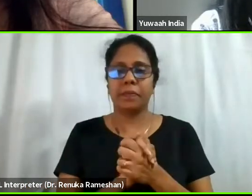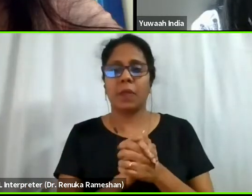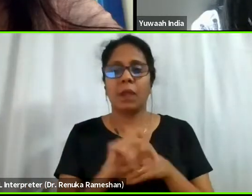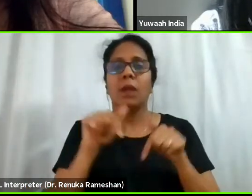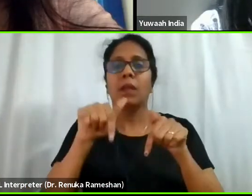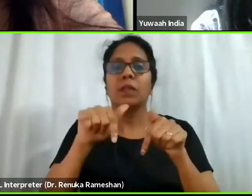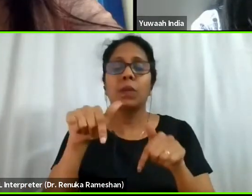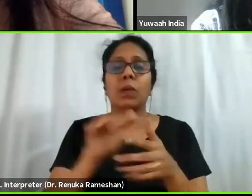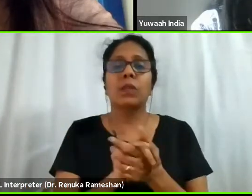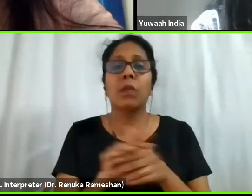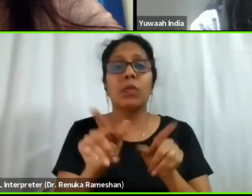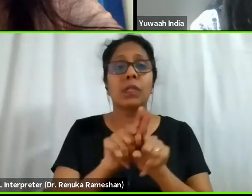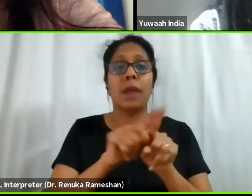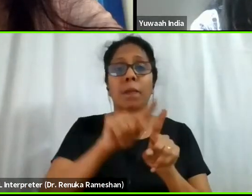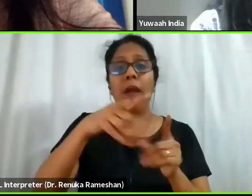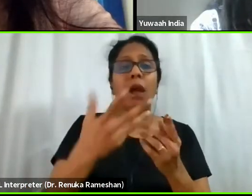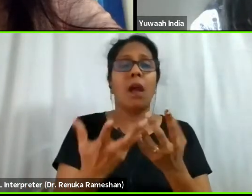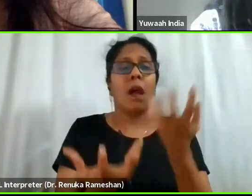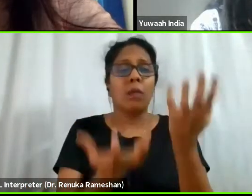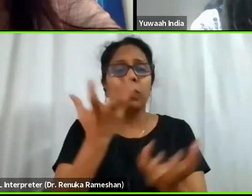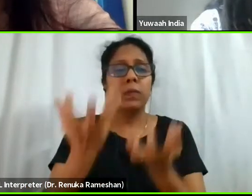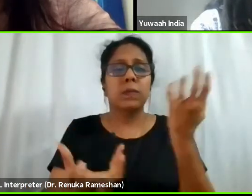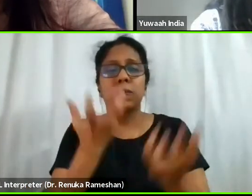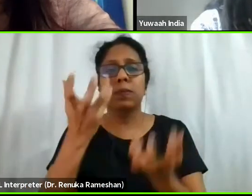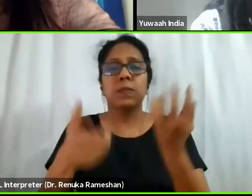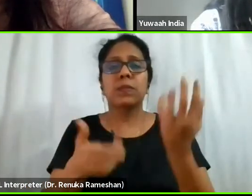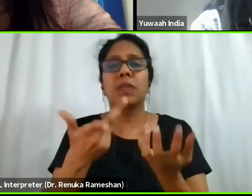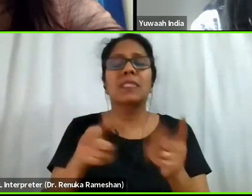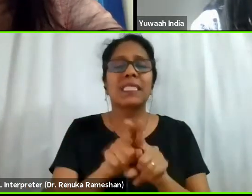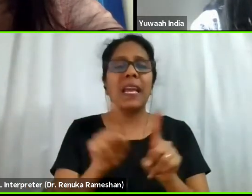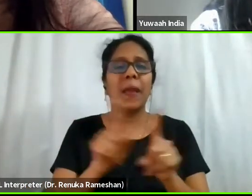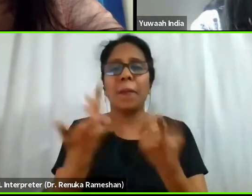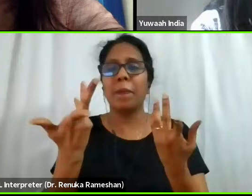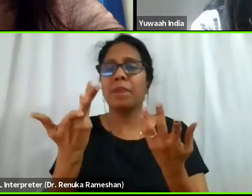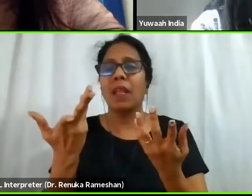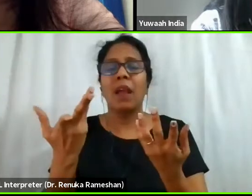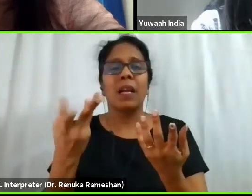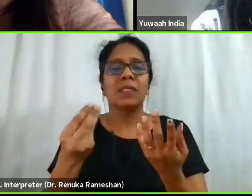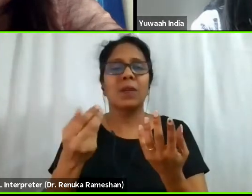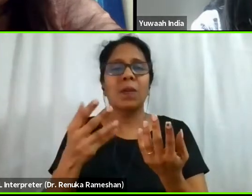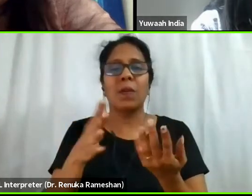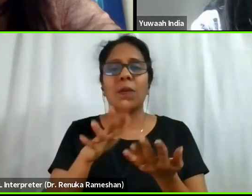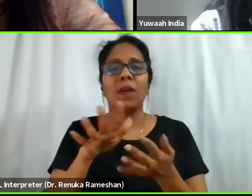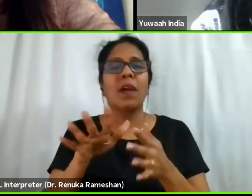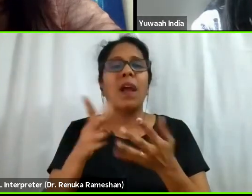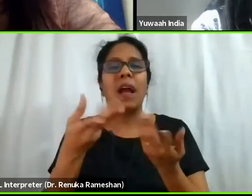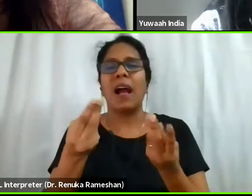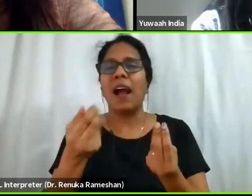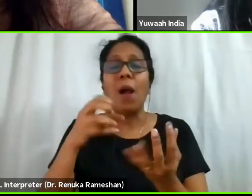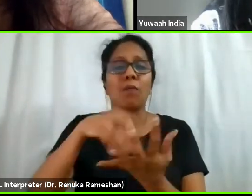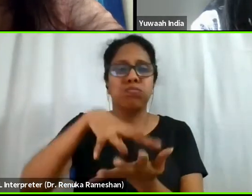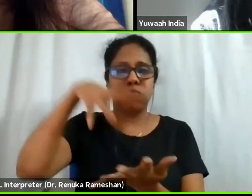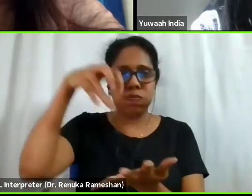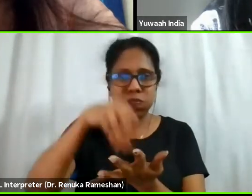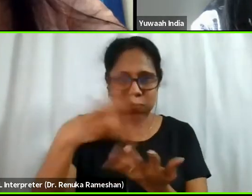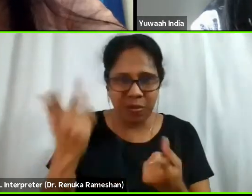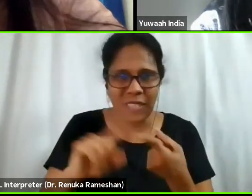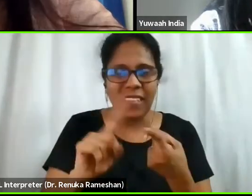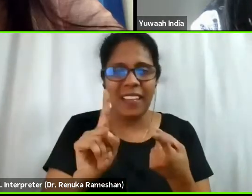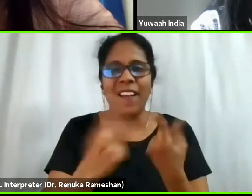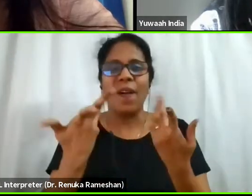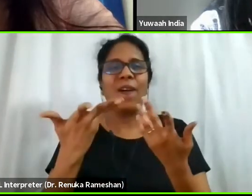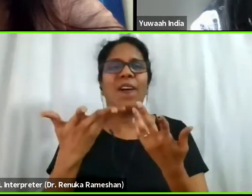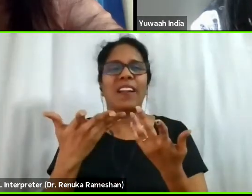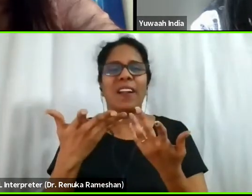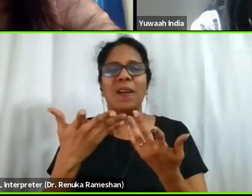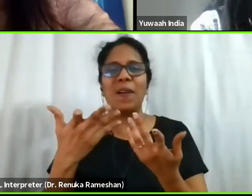ज्यादा। ऐसा नहीं करिएगा कि हम बहुत पराठा बेस्ड डाइट या पूरी कचौड़ी दे। एक आध बार